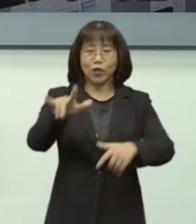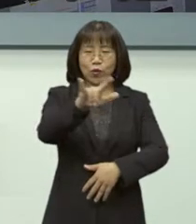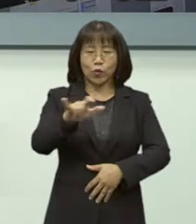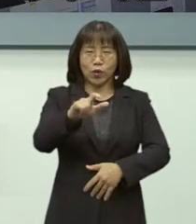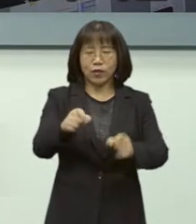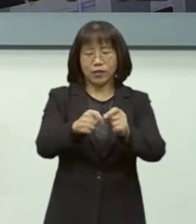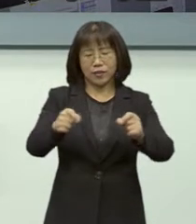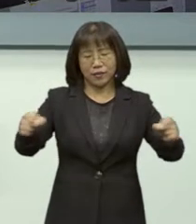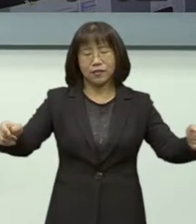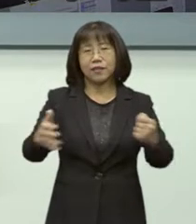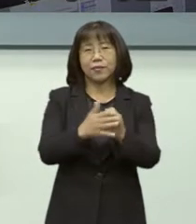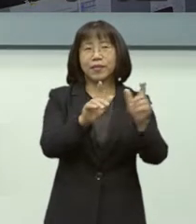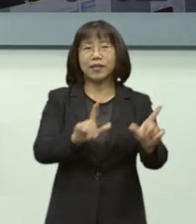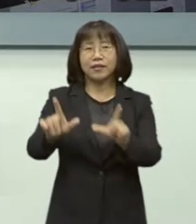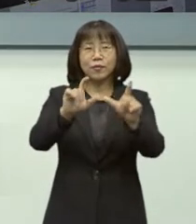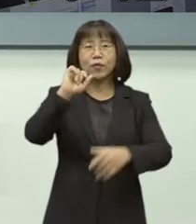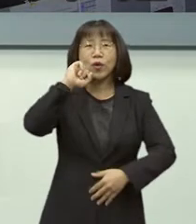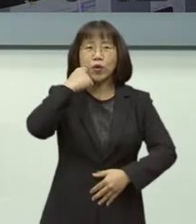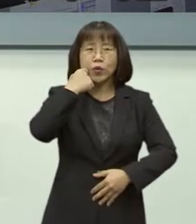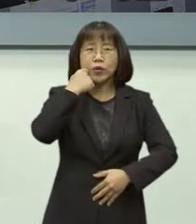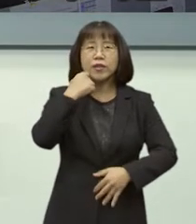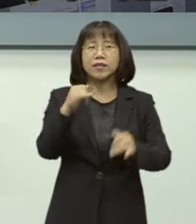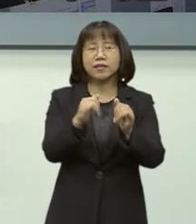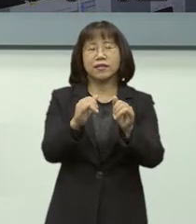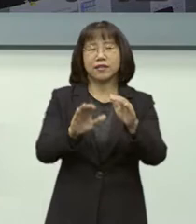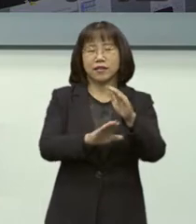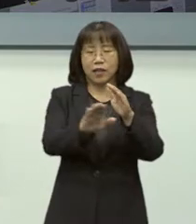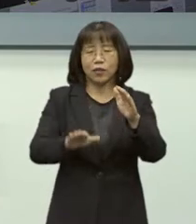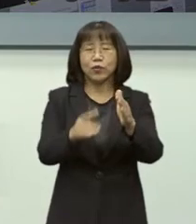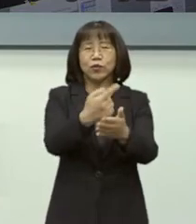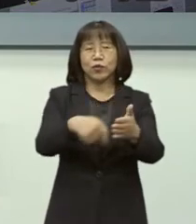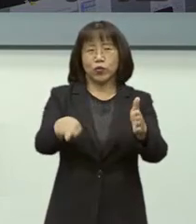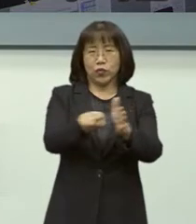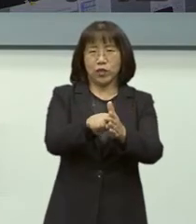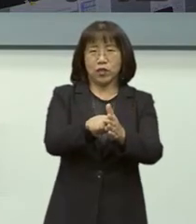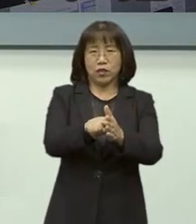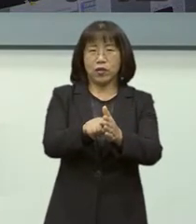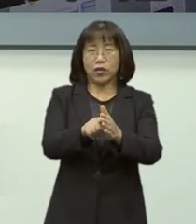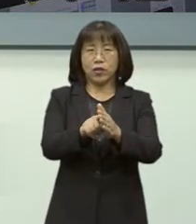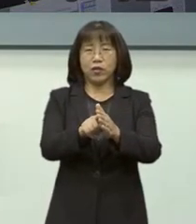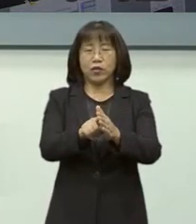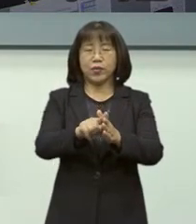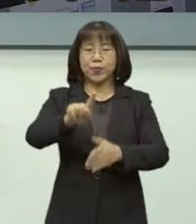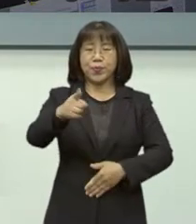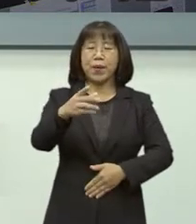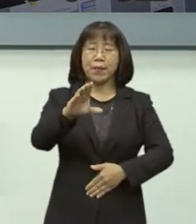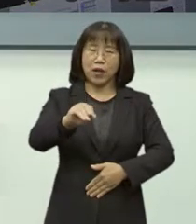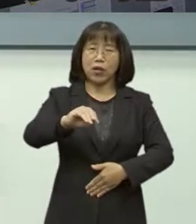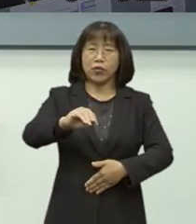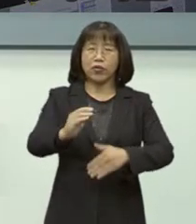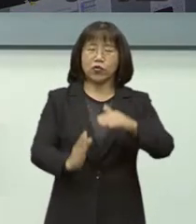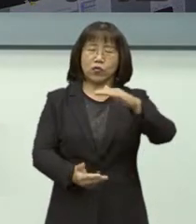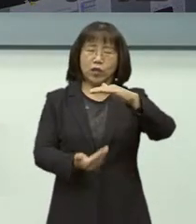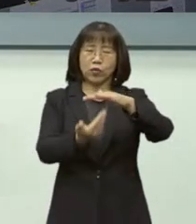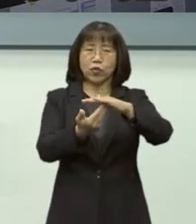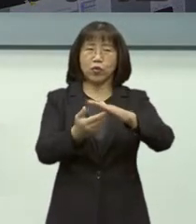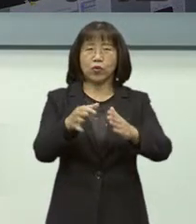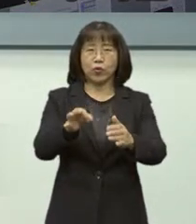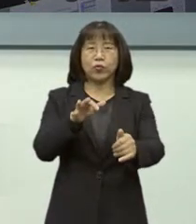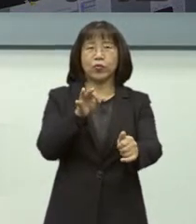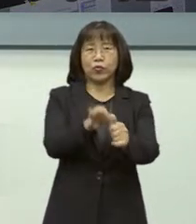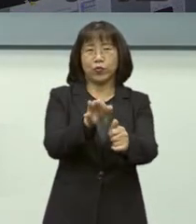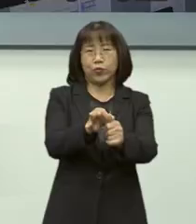코로나19 장기화로 생계에 어려움을 겪고 있는 저소득 위기 가구에 최대 100만 원의 긴급 생계비를